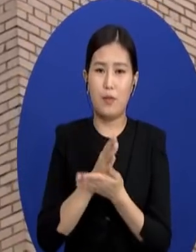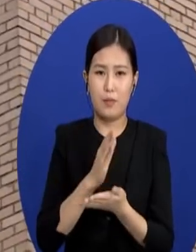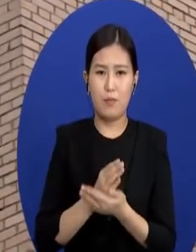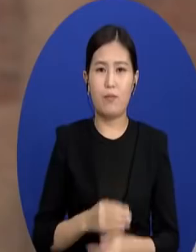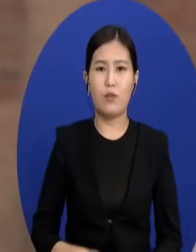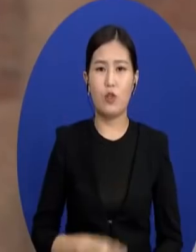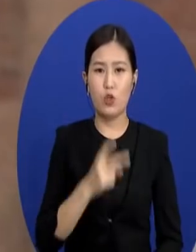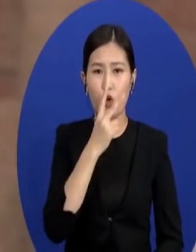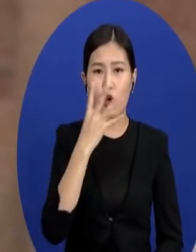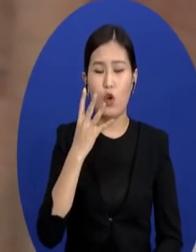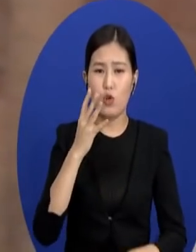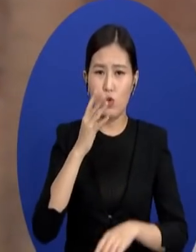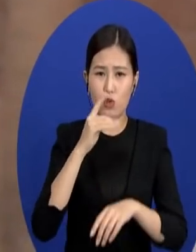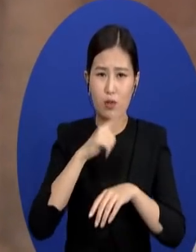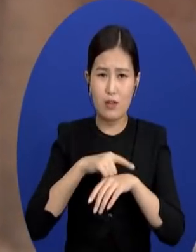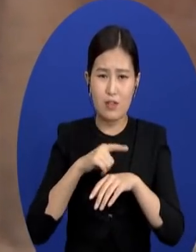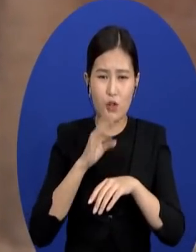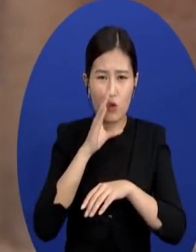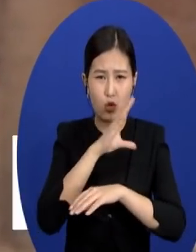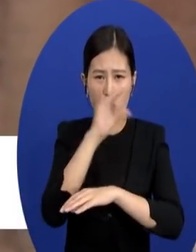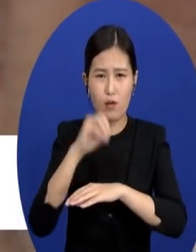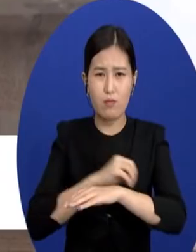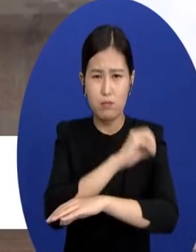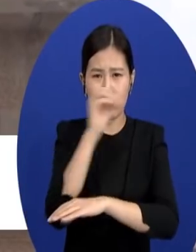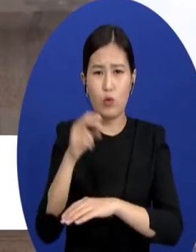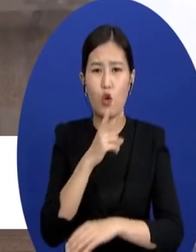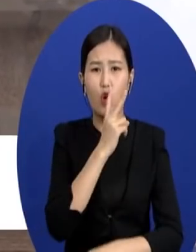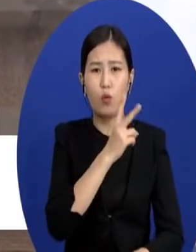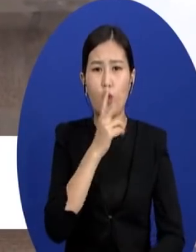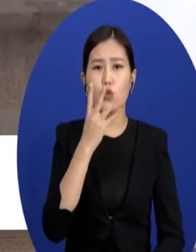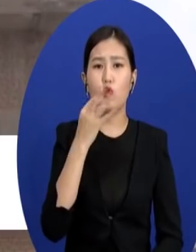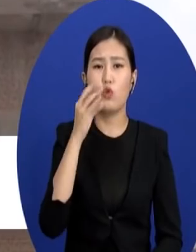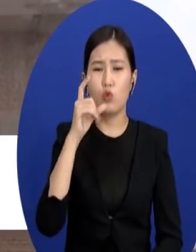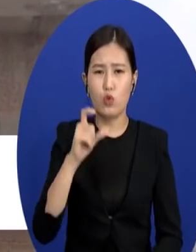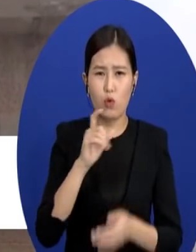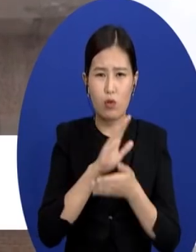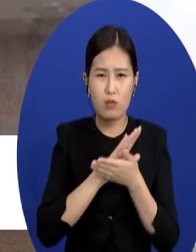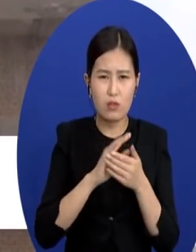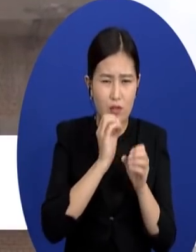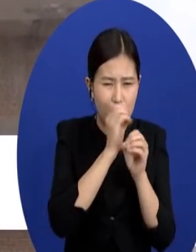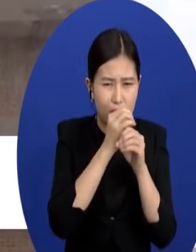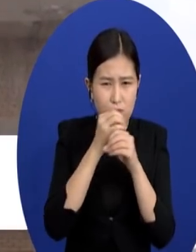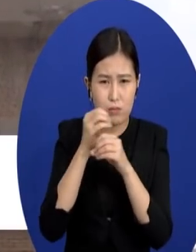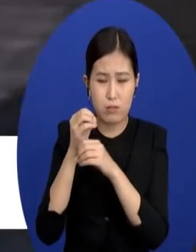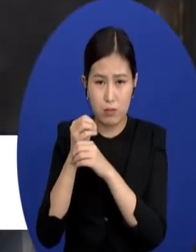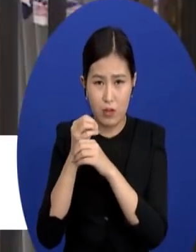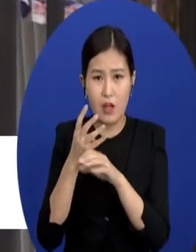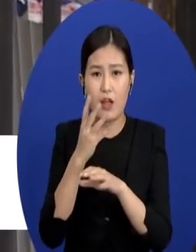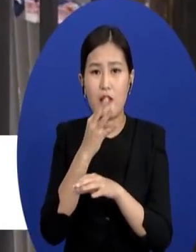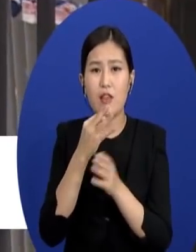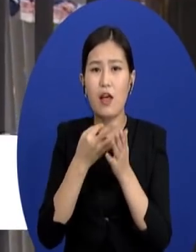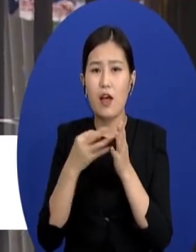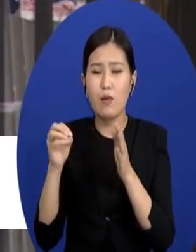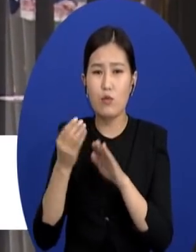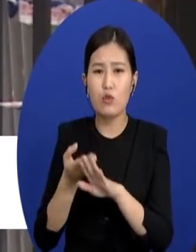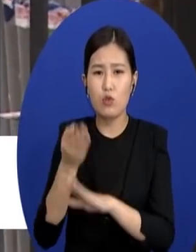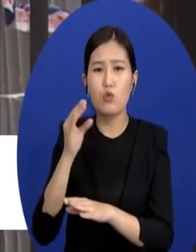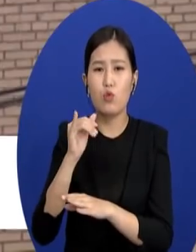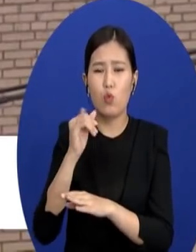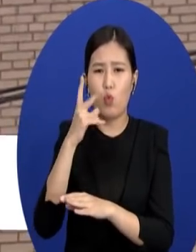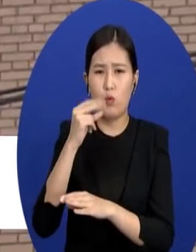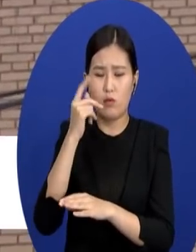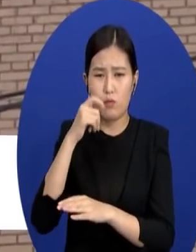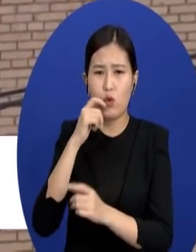цагийн хугацаанд улсын хэмжээнд 20240 хүнд коронавирусын шинжилгээ хийжээ. Тэдний 800 гаруй нь ойрын хавтлын шинжилгээ байсан